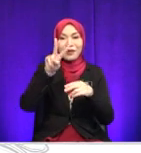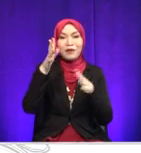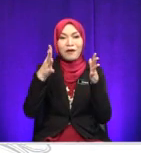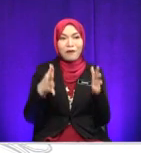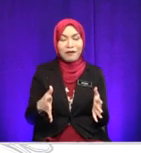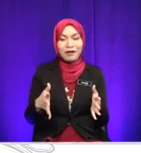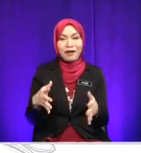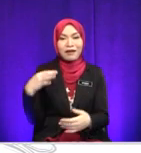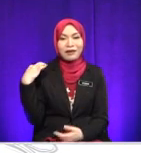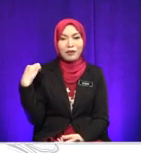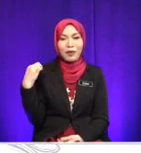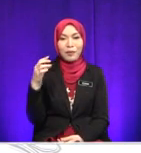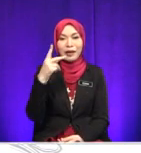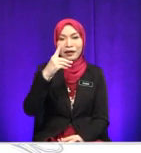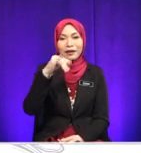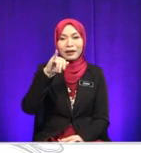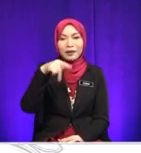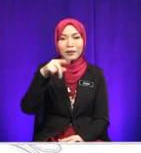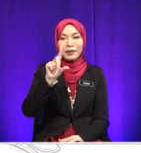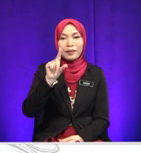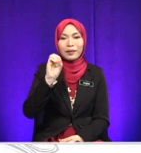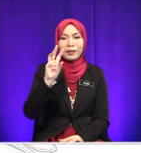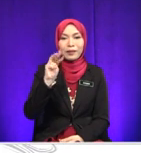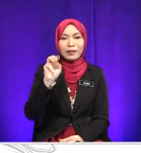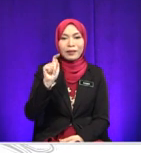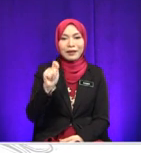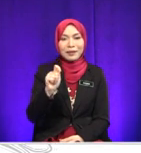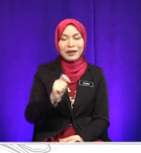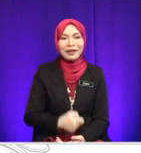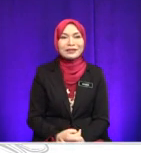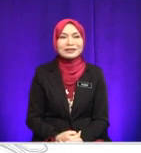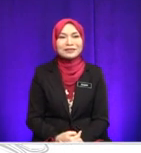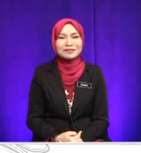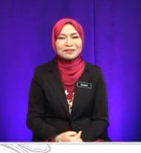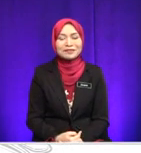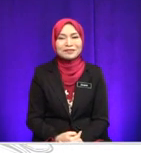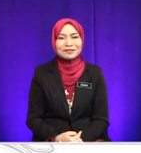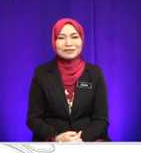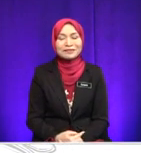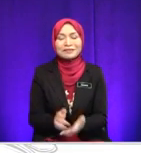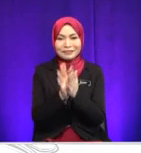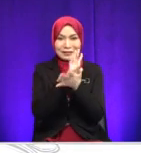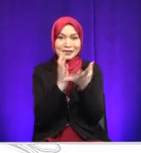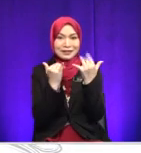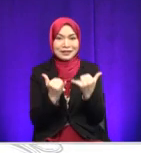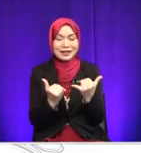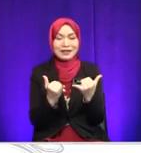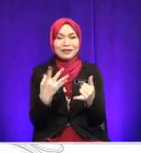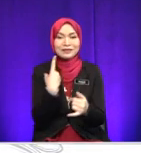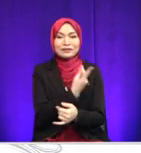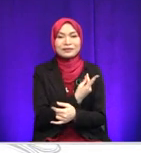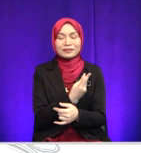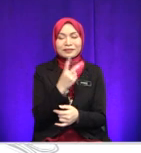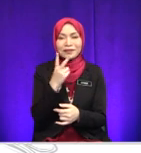Ayat dia mudah-mudah tapi betul tau Ria. Bagus, tahniah kepada Haris. Sekarang tadi kita pergilah pada Afiq lah kan. Afiq tadi berebut dengan Haris.